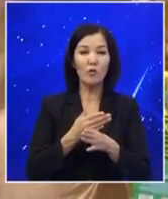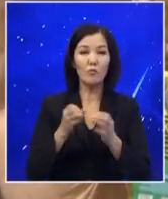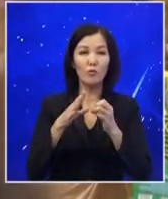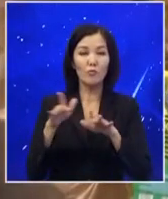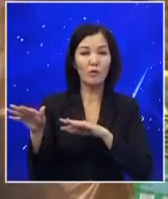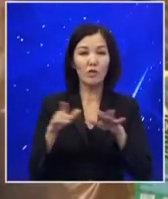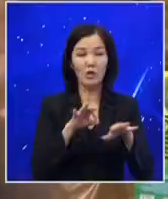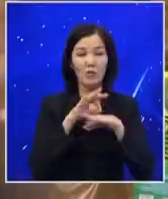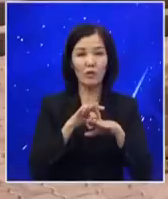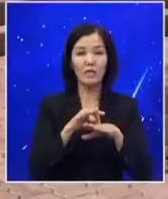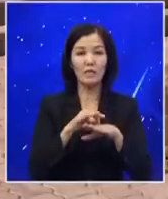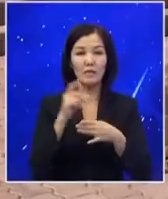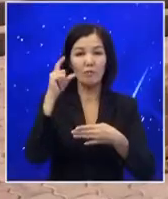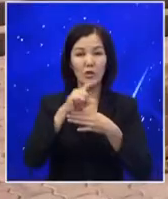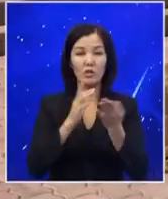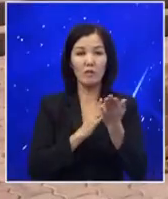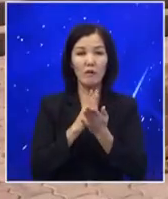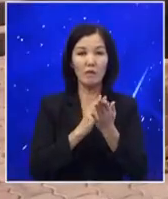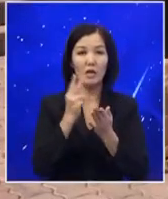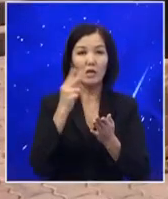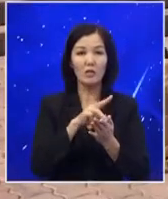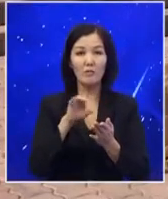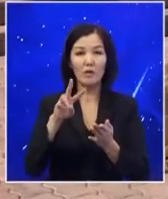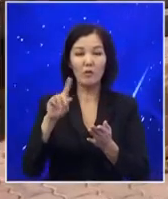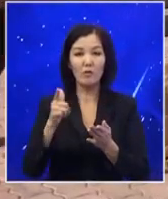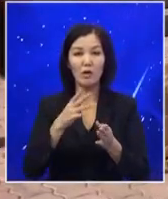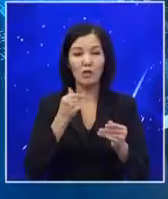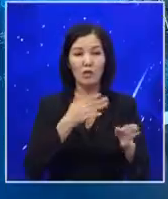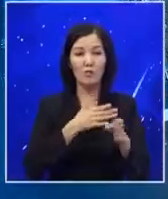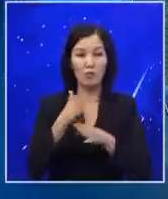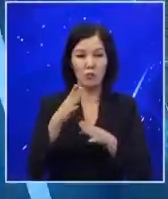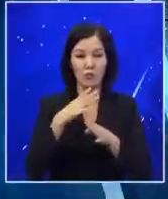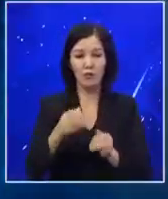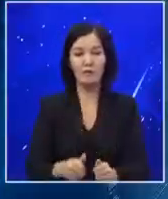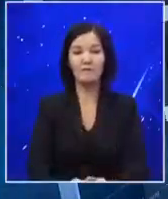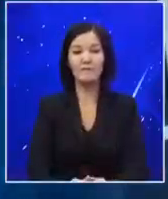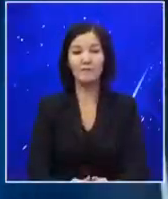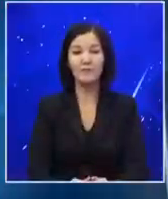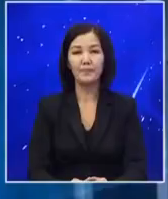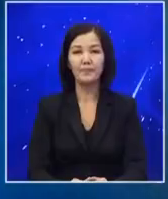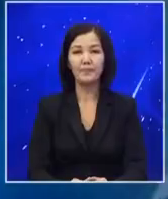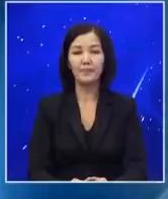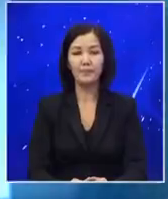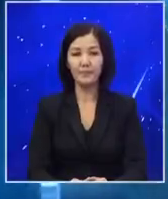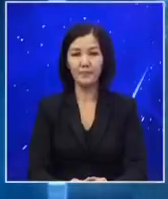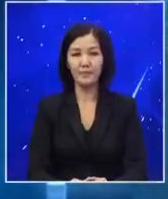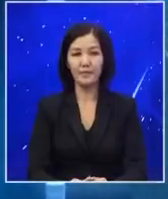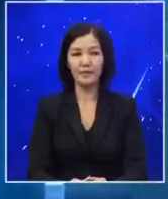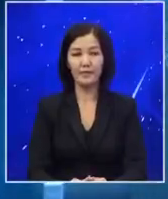шара өткізіліпті. Мешіт имамдары оған 20 миллиондай қаражат жұмсалғанын айтады. Медет Жұмабай, Нұржан Мұқанов, Жетісу